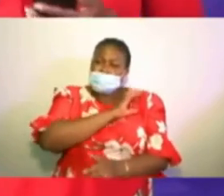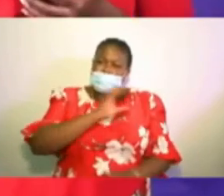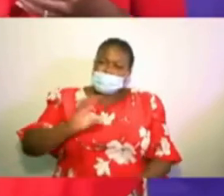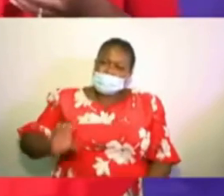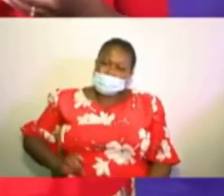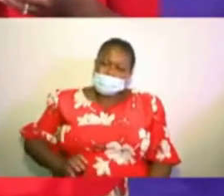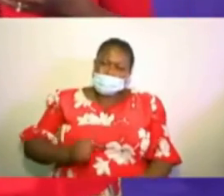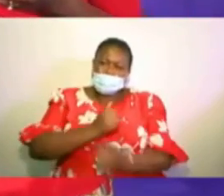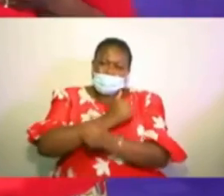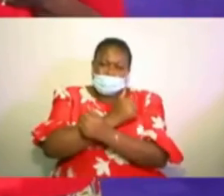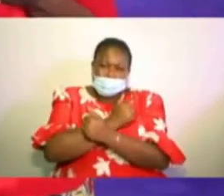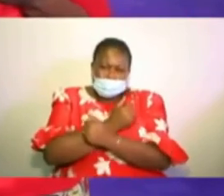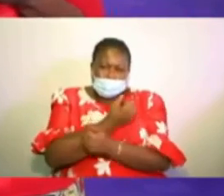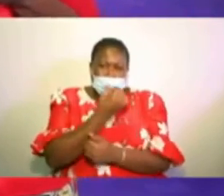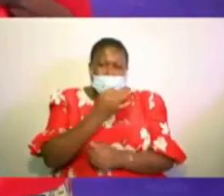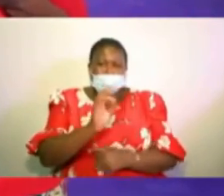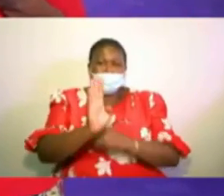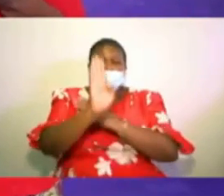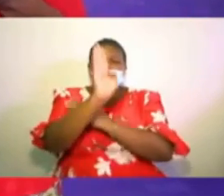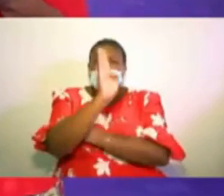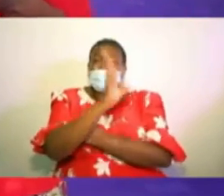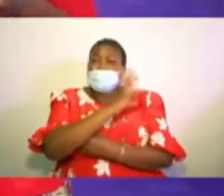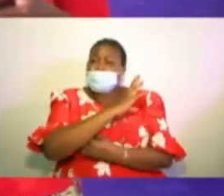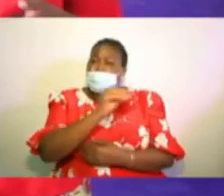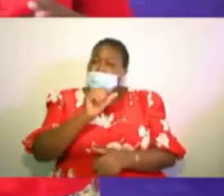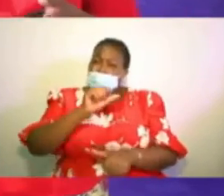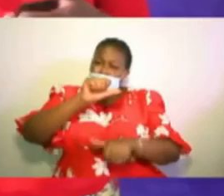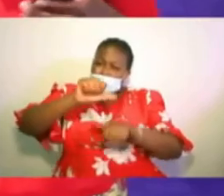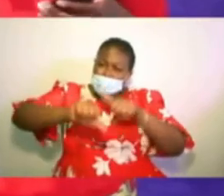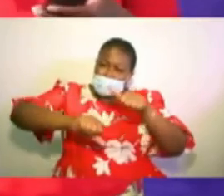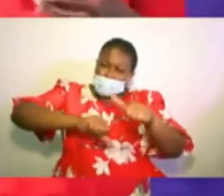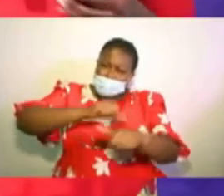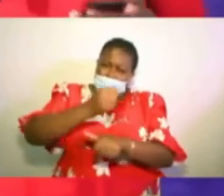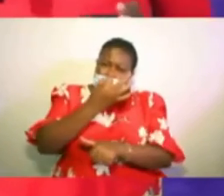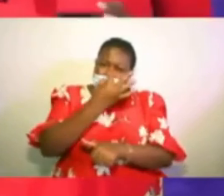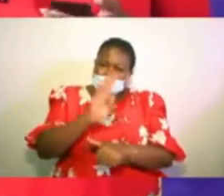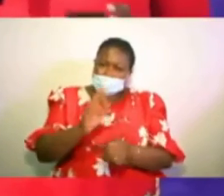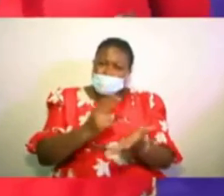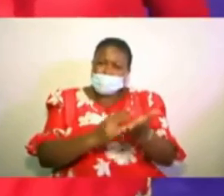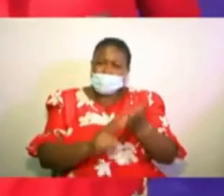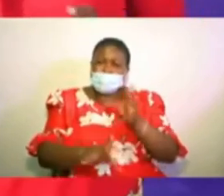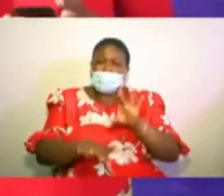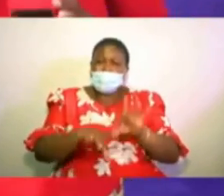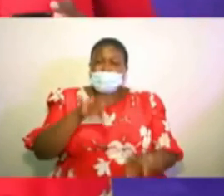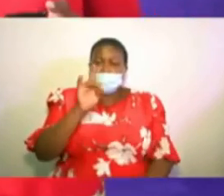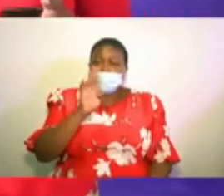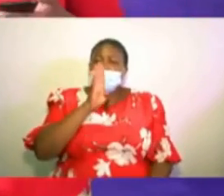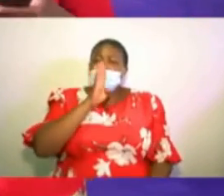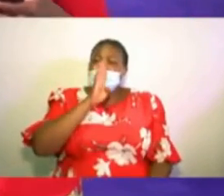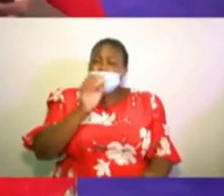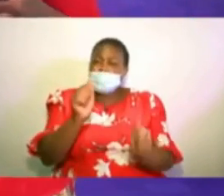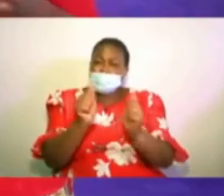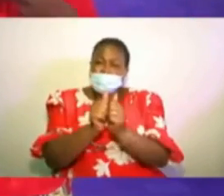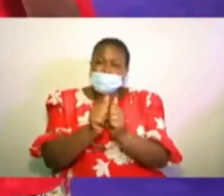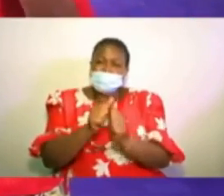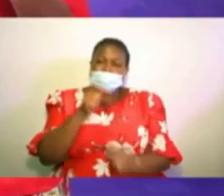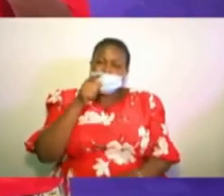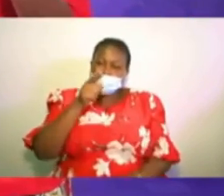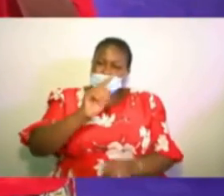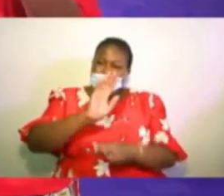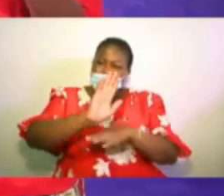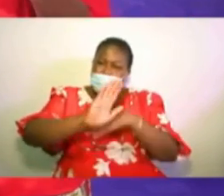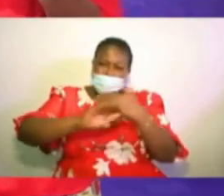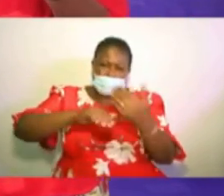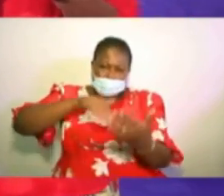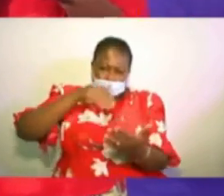Dieu. And the fellowship of the Holy Spirit. Et la communication, la communion du Saint-Esprit. Be with you all.